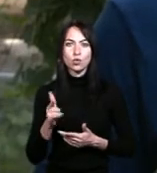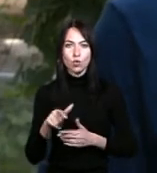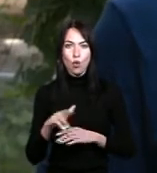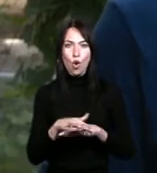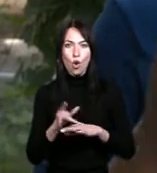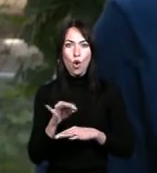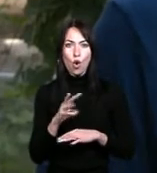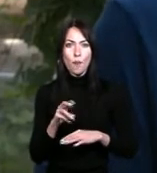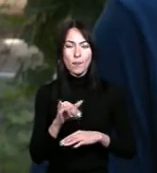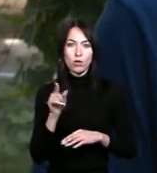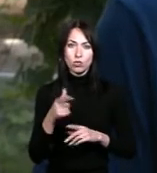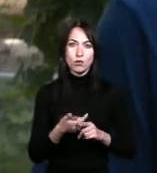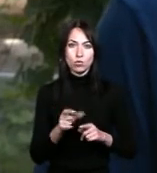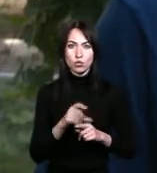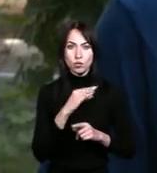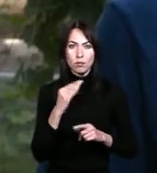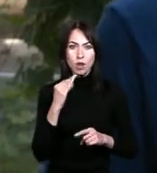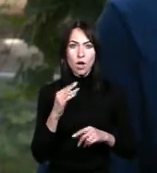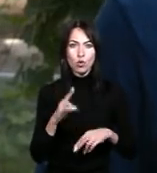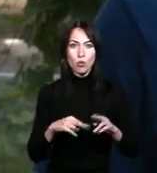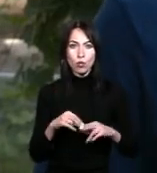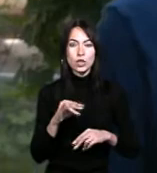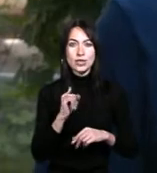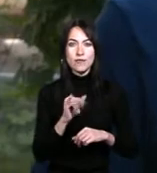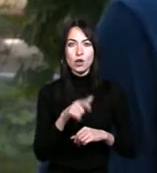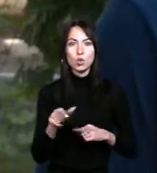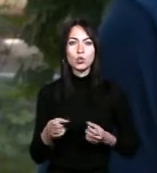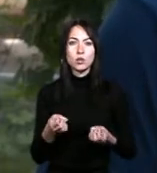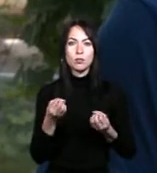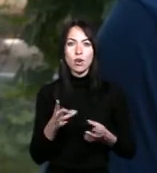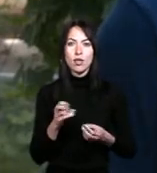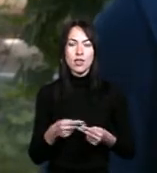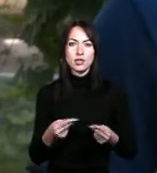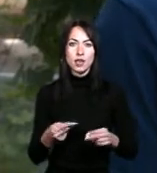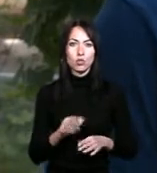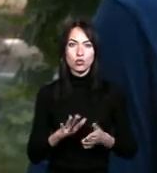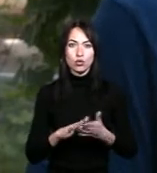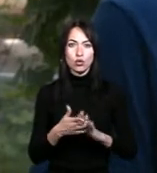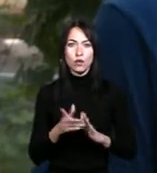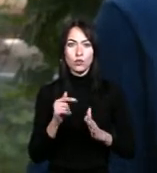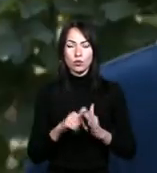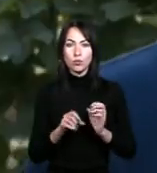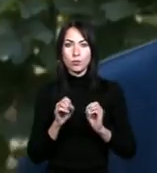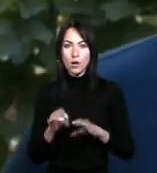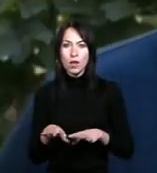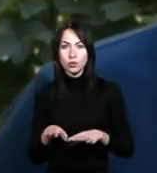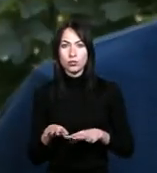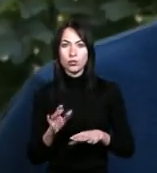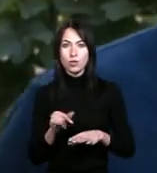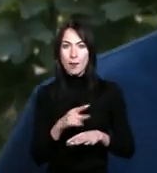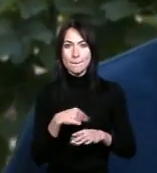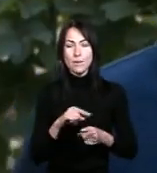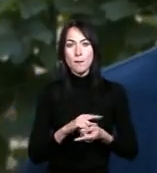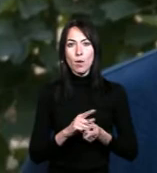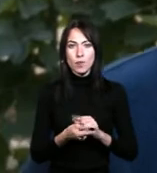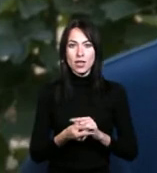багато багатоповерхових будівель і люди просто не заключають договори. Тобто збрасують в єдиний контейнер. Ми